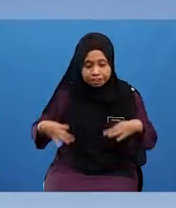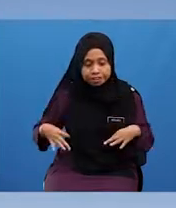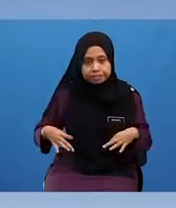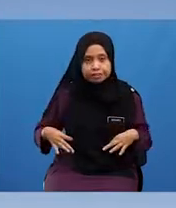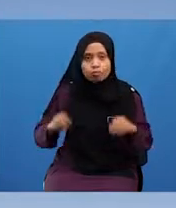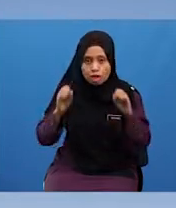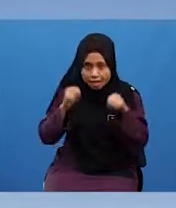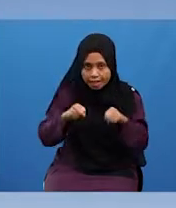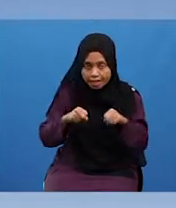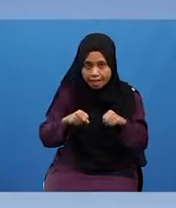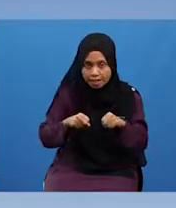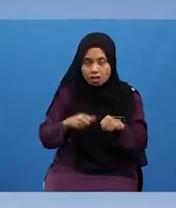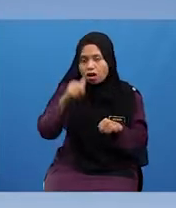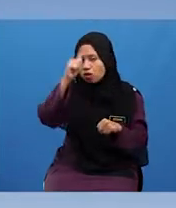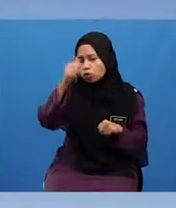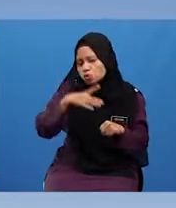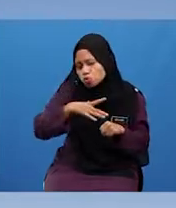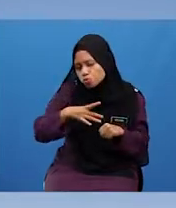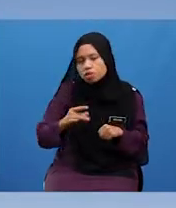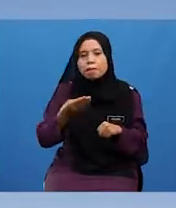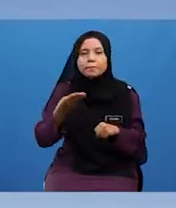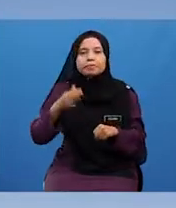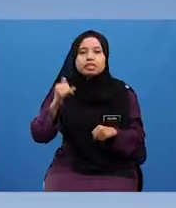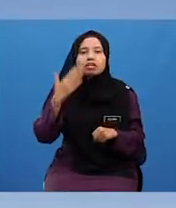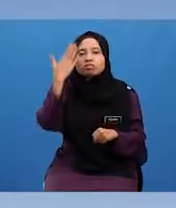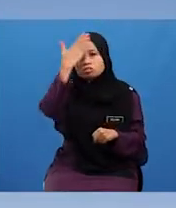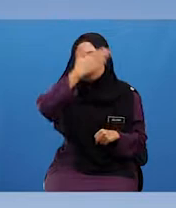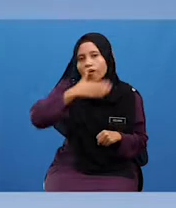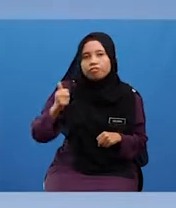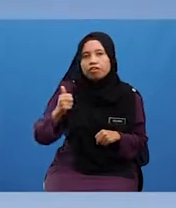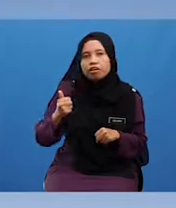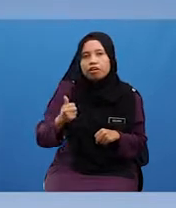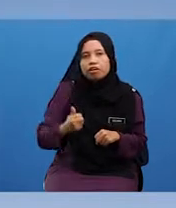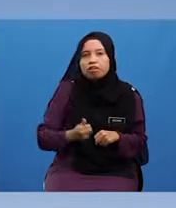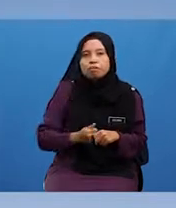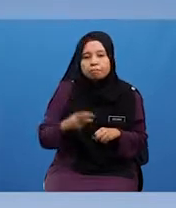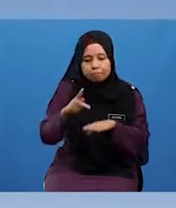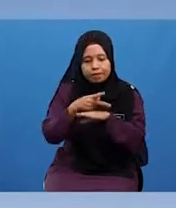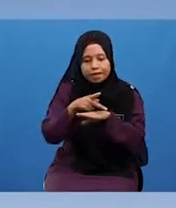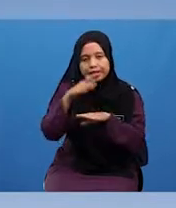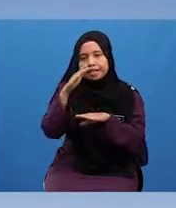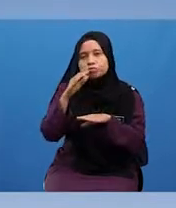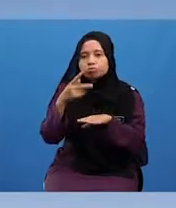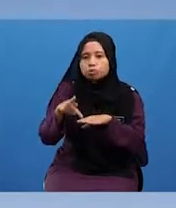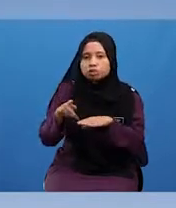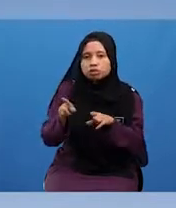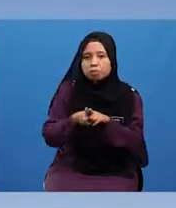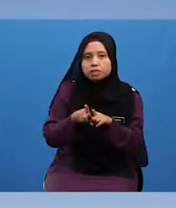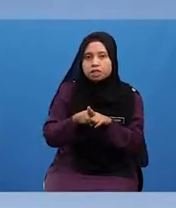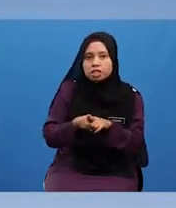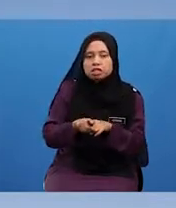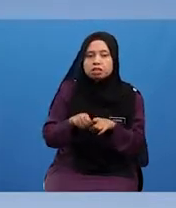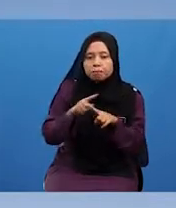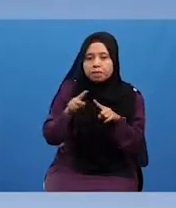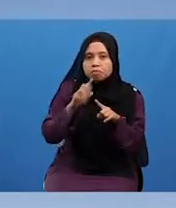Allah SWT suka kepada yang indah dan cantik. Pastikan pakaian yang dipakai